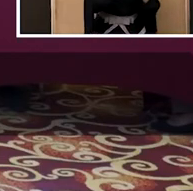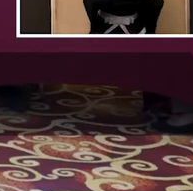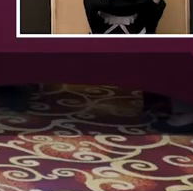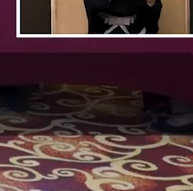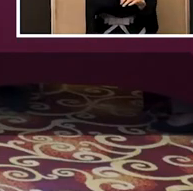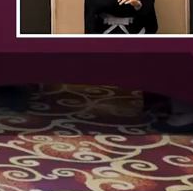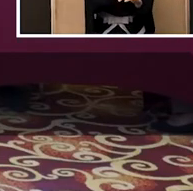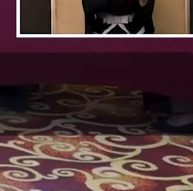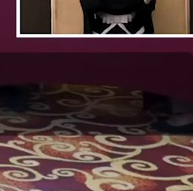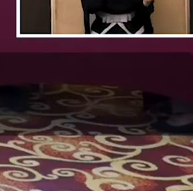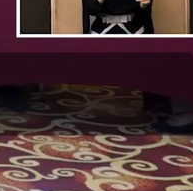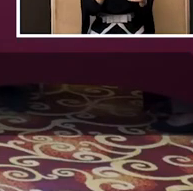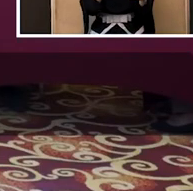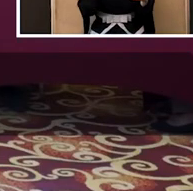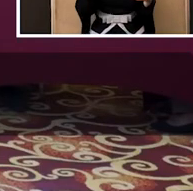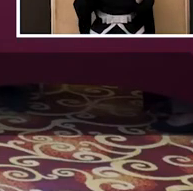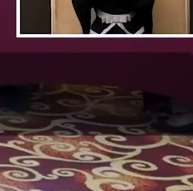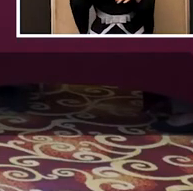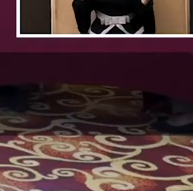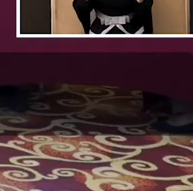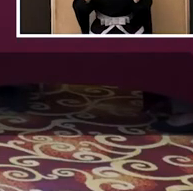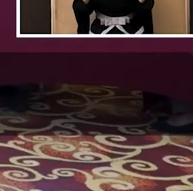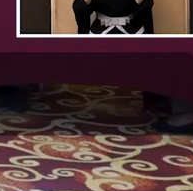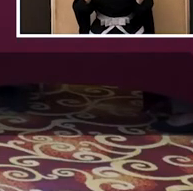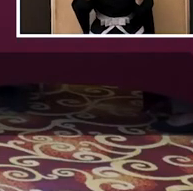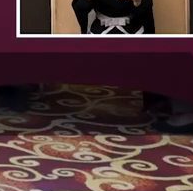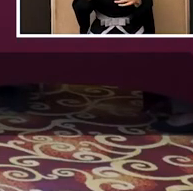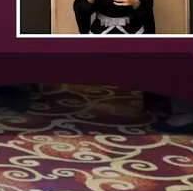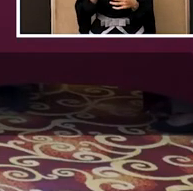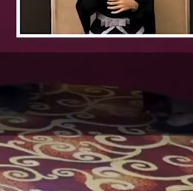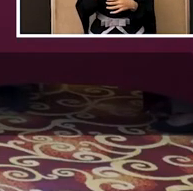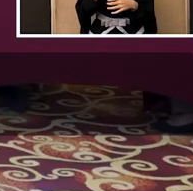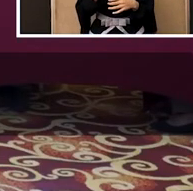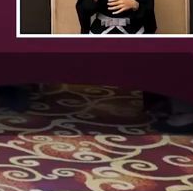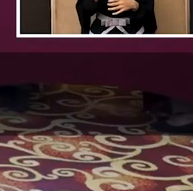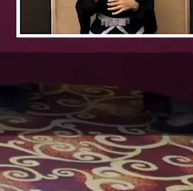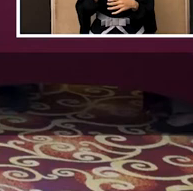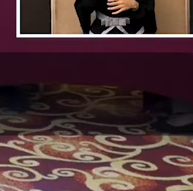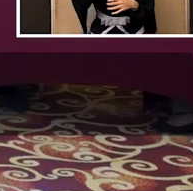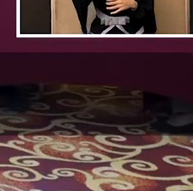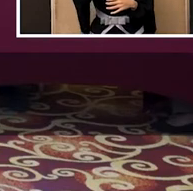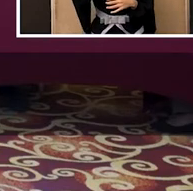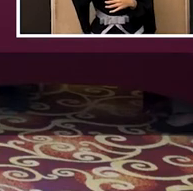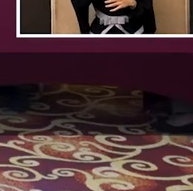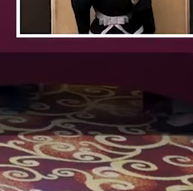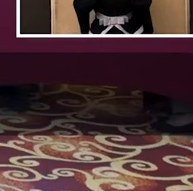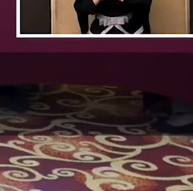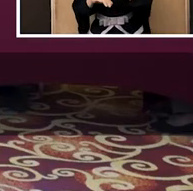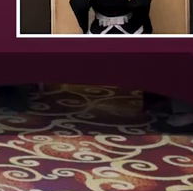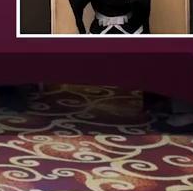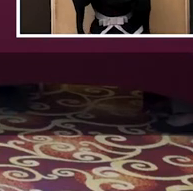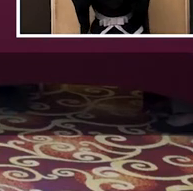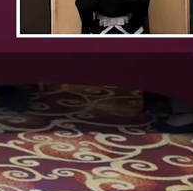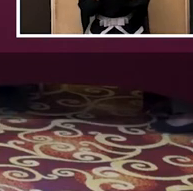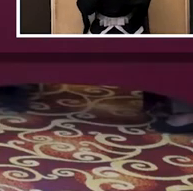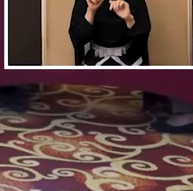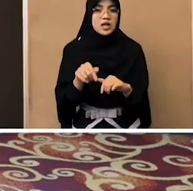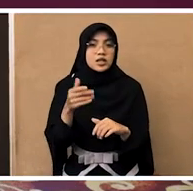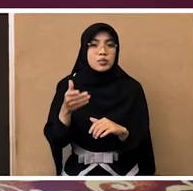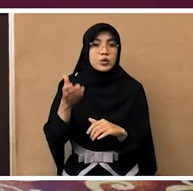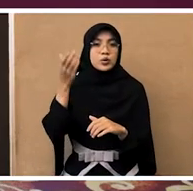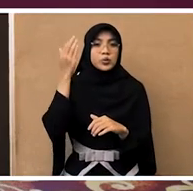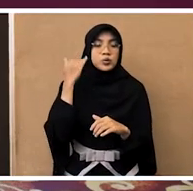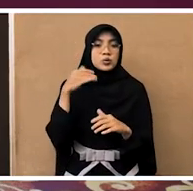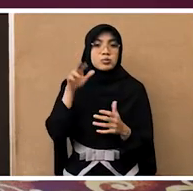itu ada dia sekarang nggak ada ini Pak Kenapa karena ide dasar perumus yang sekarang dengan yang